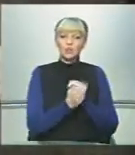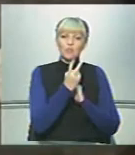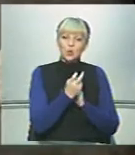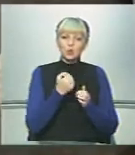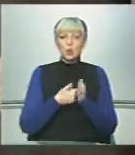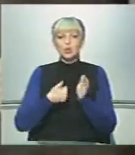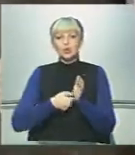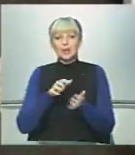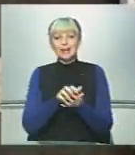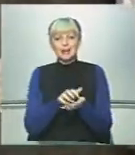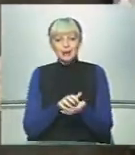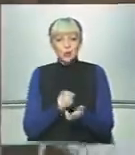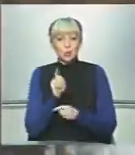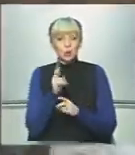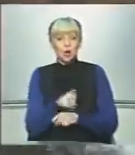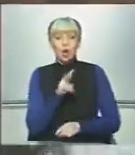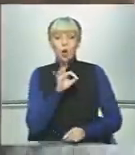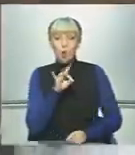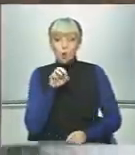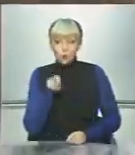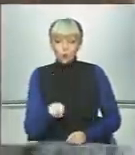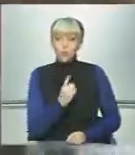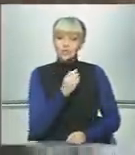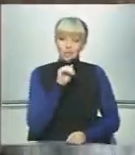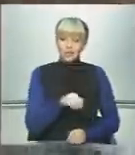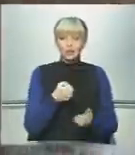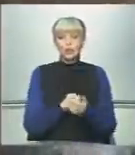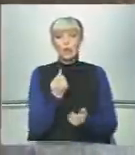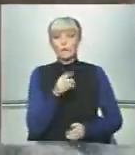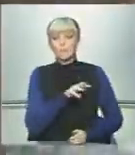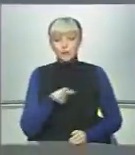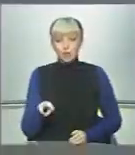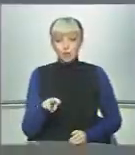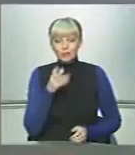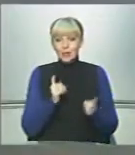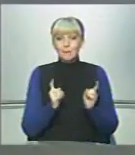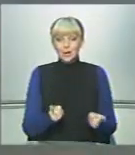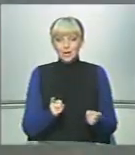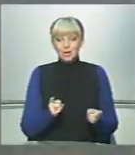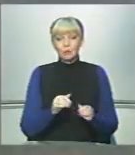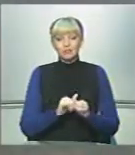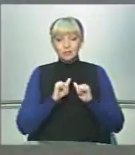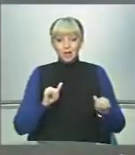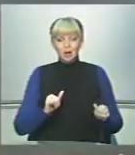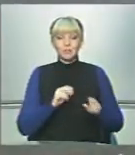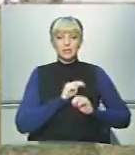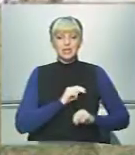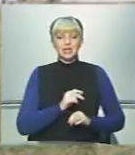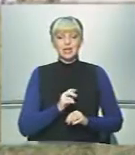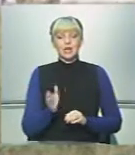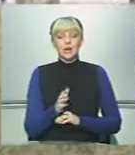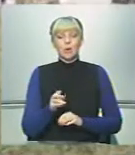до 600 ікринок, тоді як того ж куропа – від 100 тисяч до мільйона. Саме в період нересту працівники державної